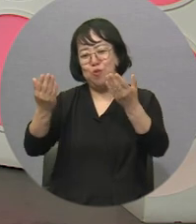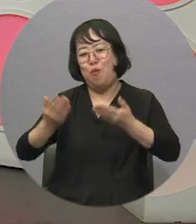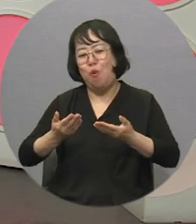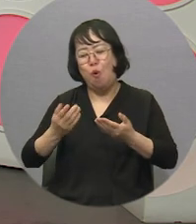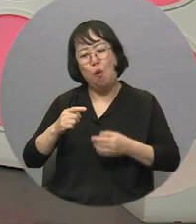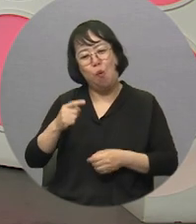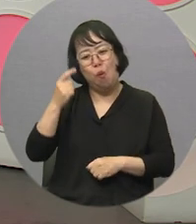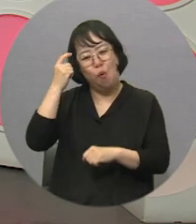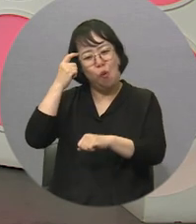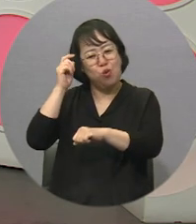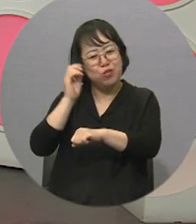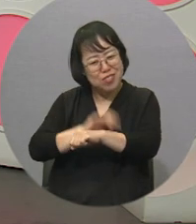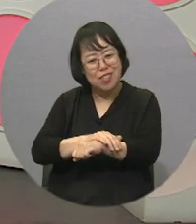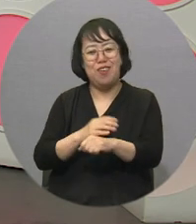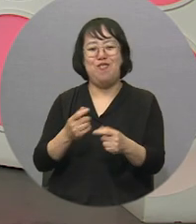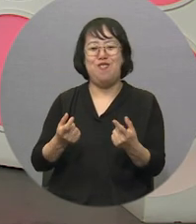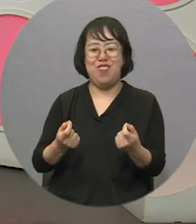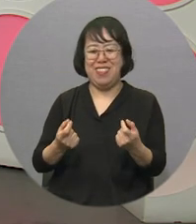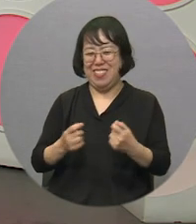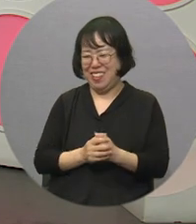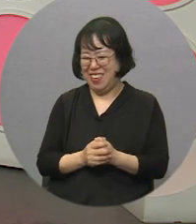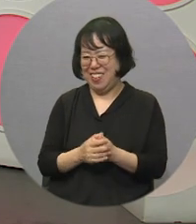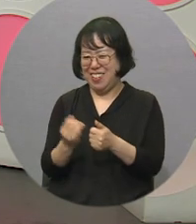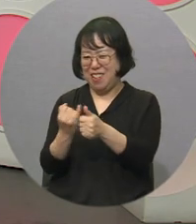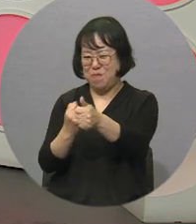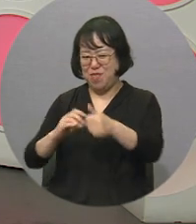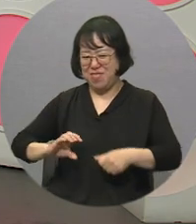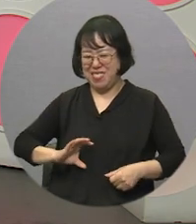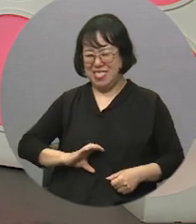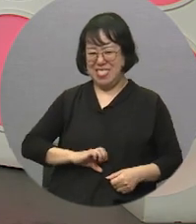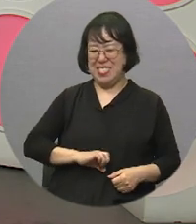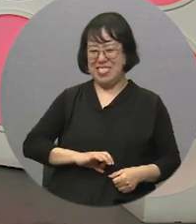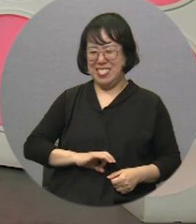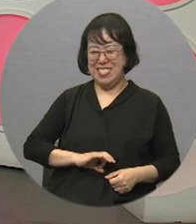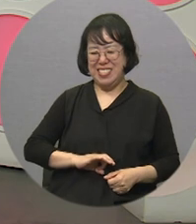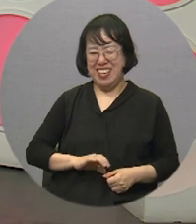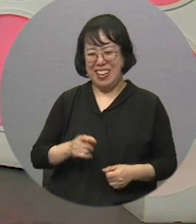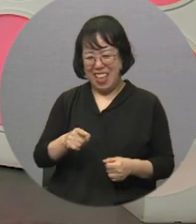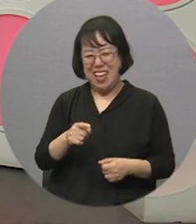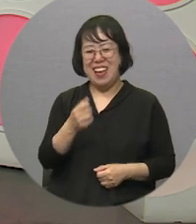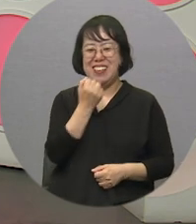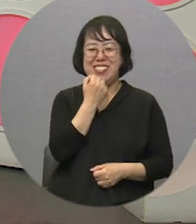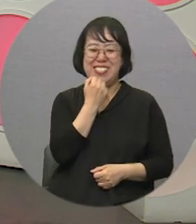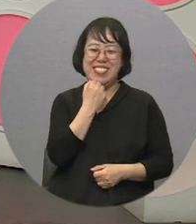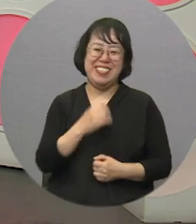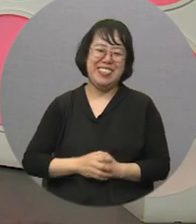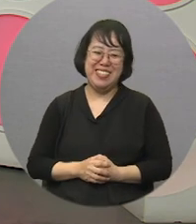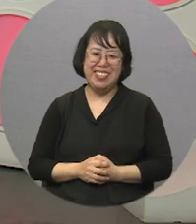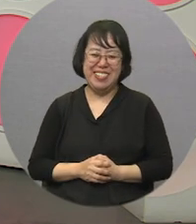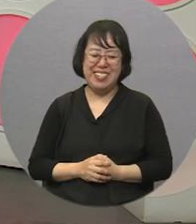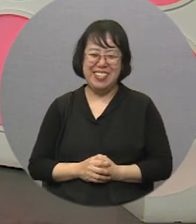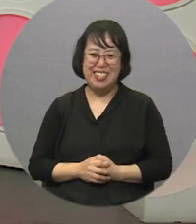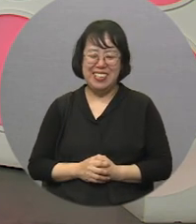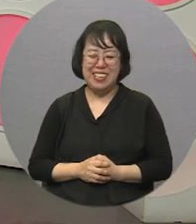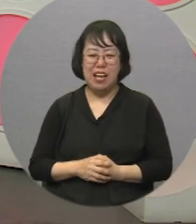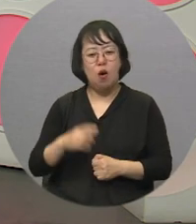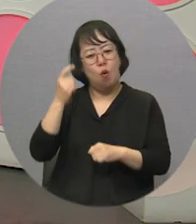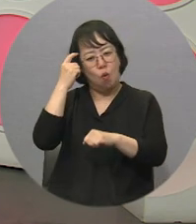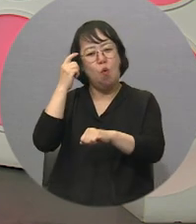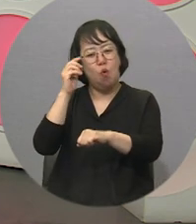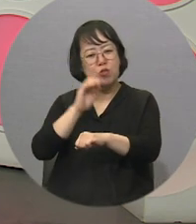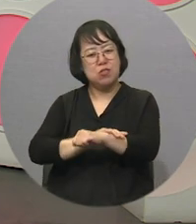남편은 좀 약간의 좀 속으로 좀 거시기하다. 네, 그래요. 하여튼 저